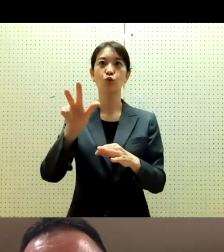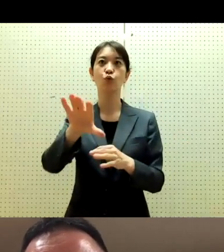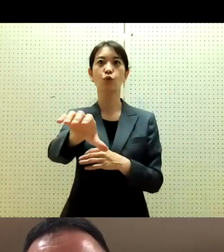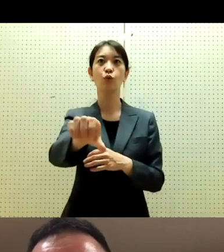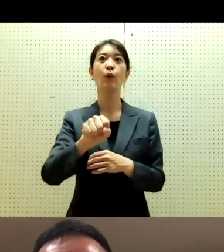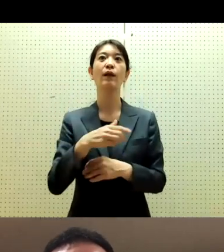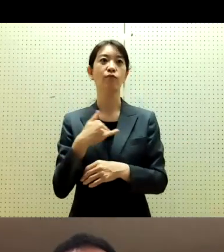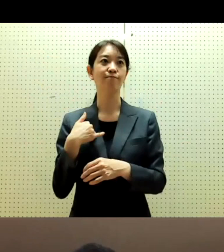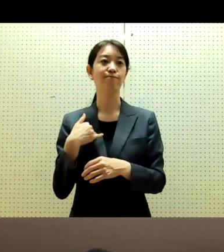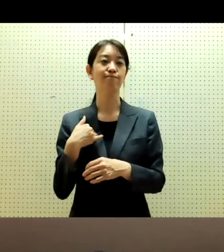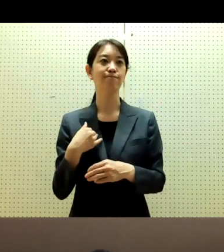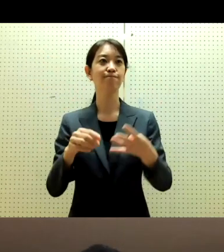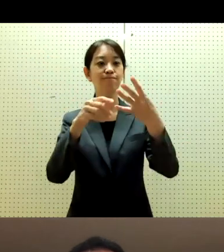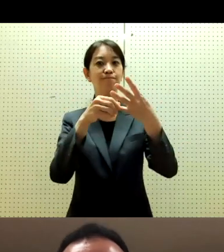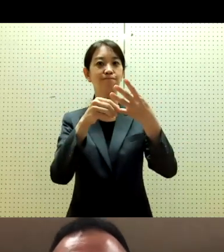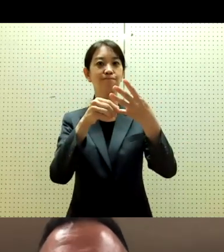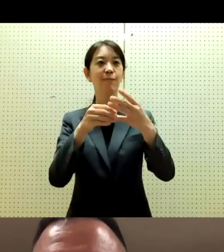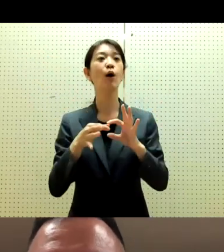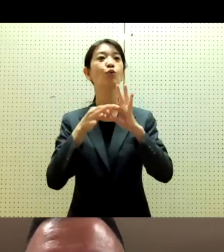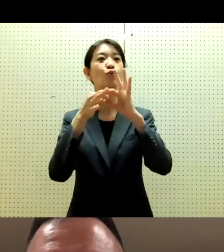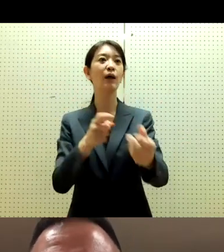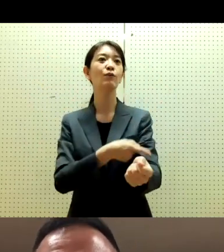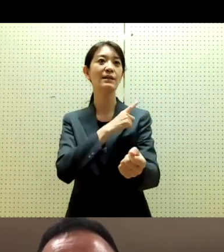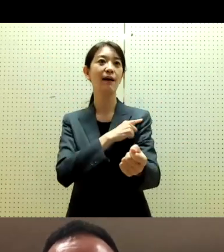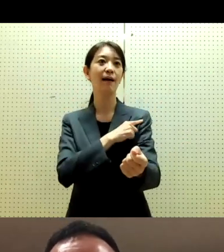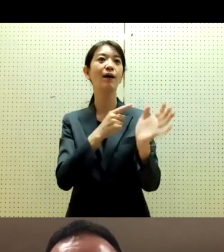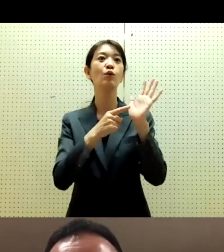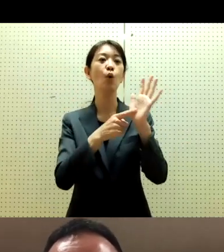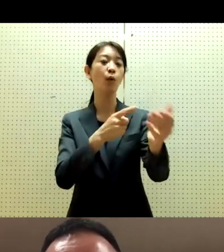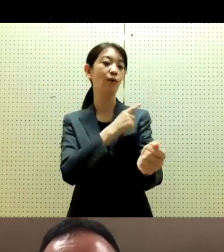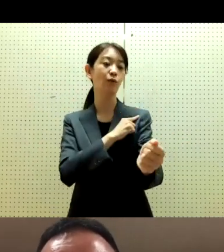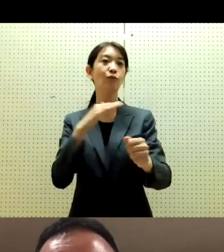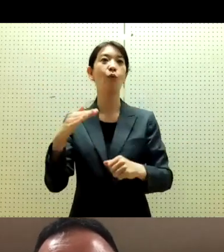4、伝える力、表現力の向上です。